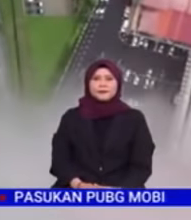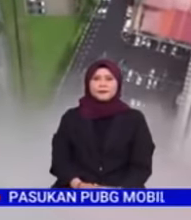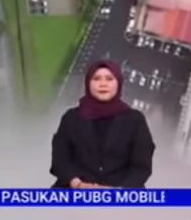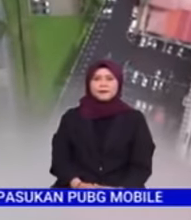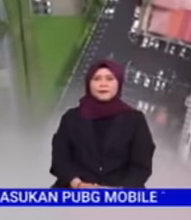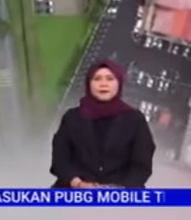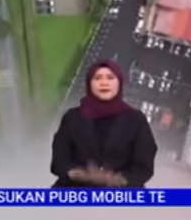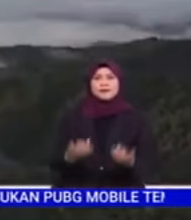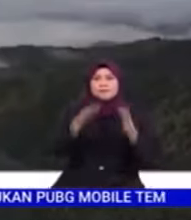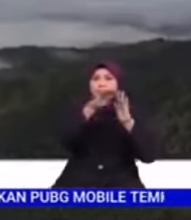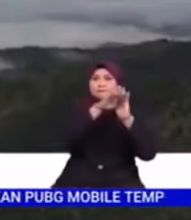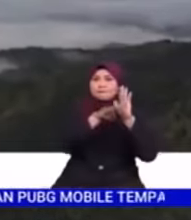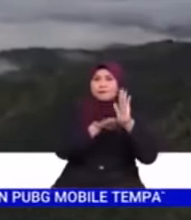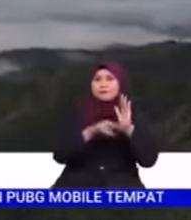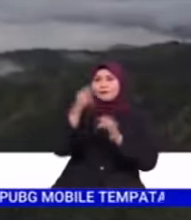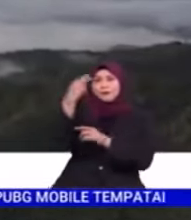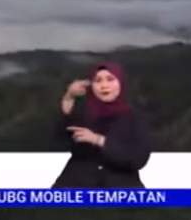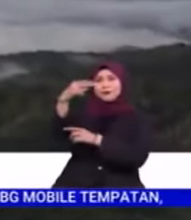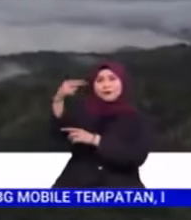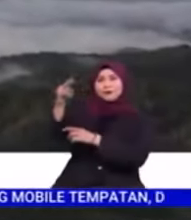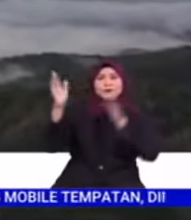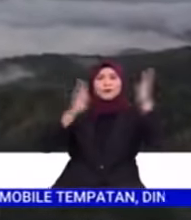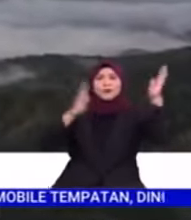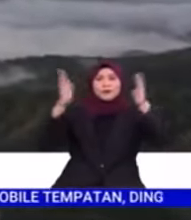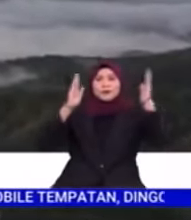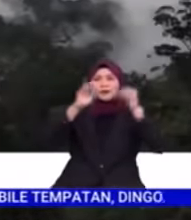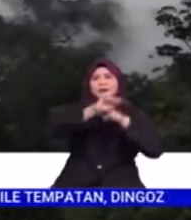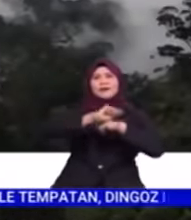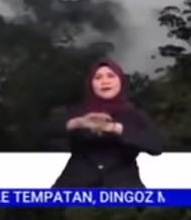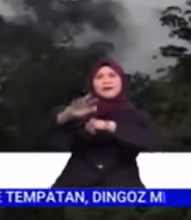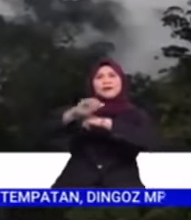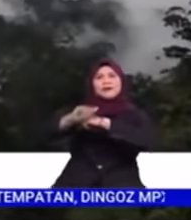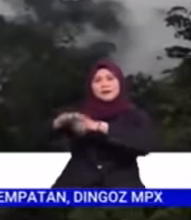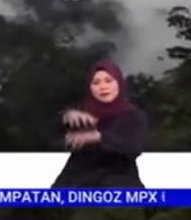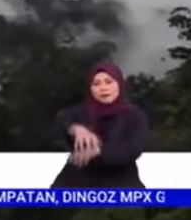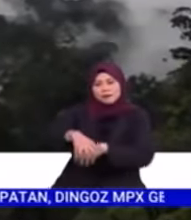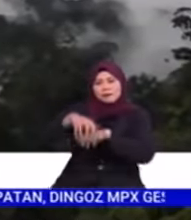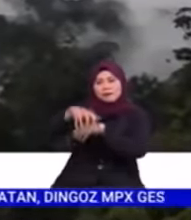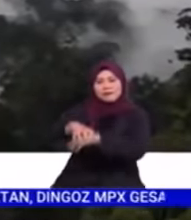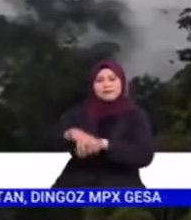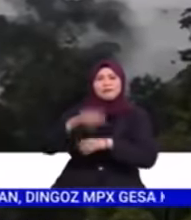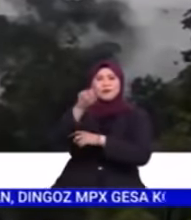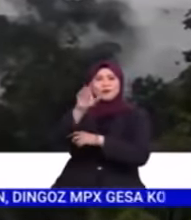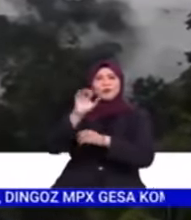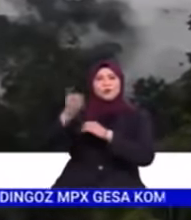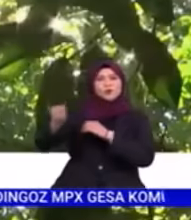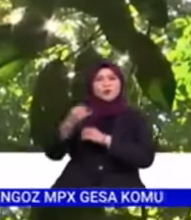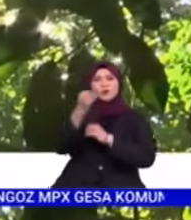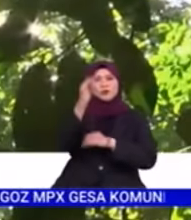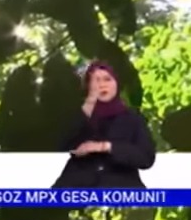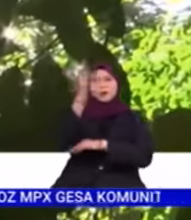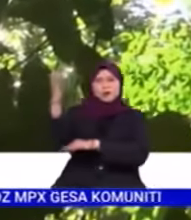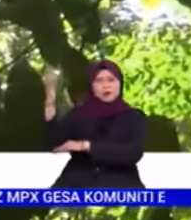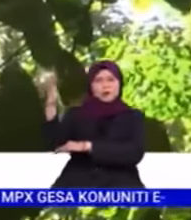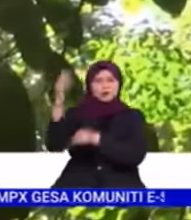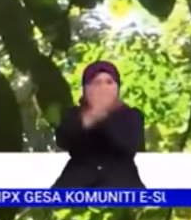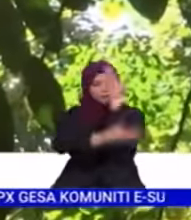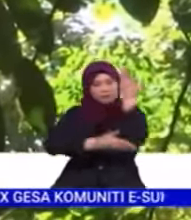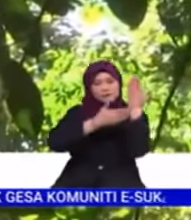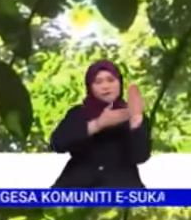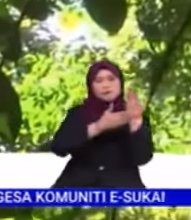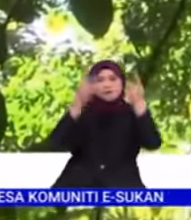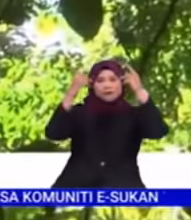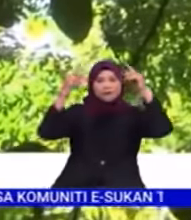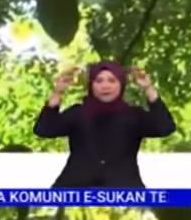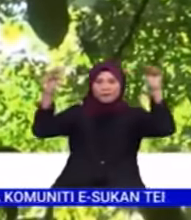agenda penghijauan Malaysia melalui campaign penanaman 100000000 pokok di seluruh negara yang dilancarkan